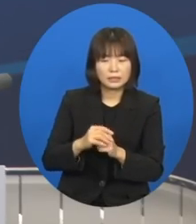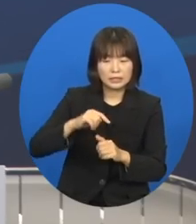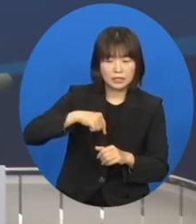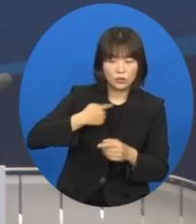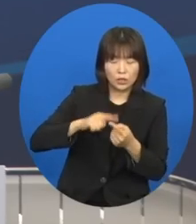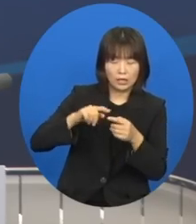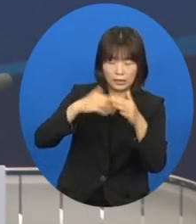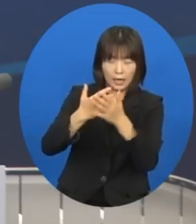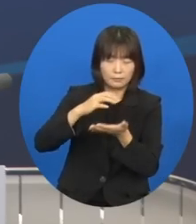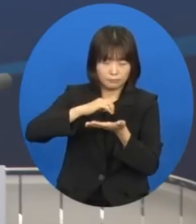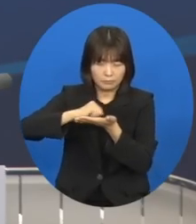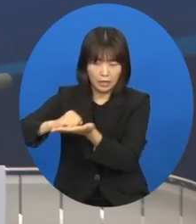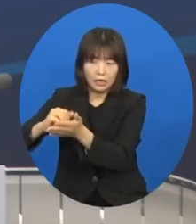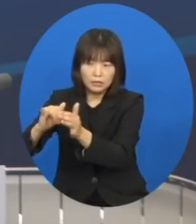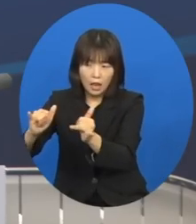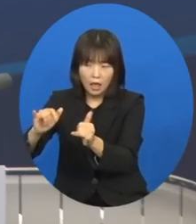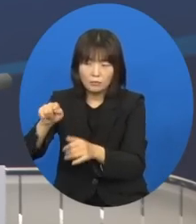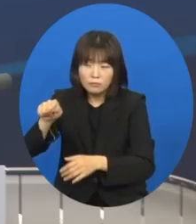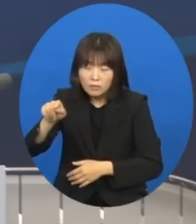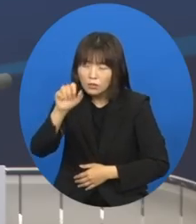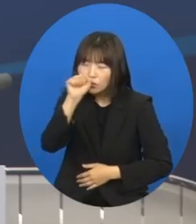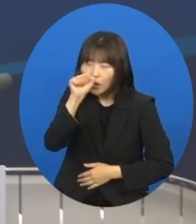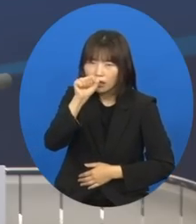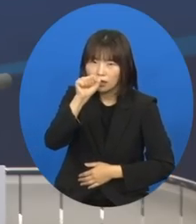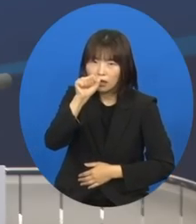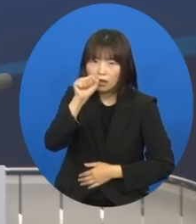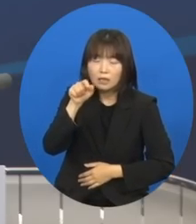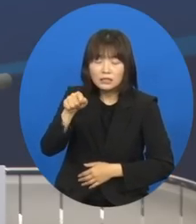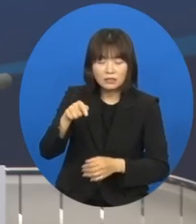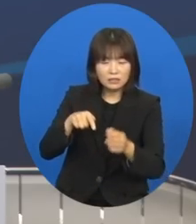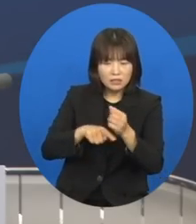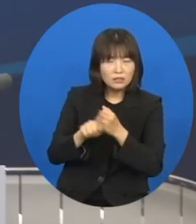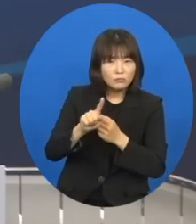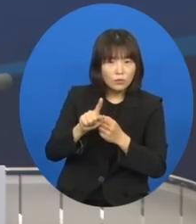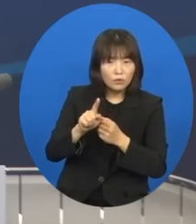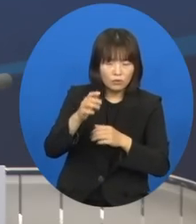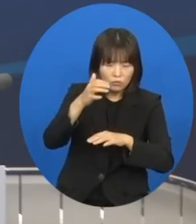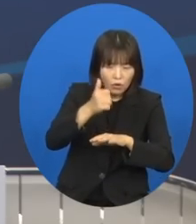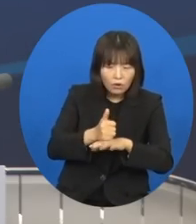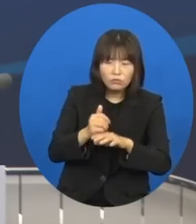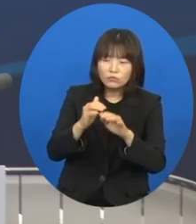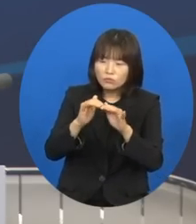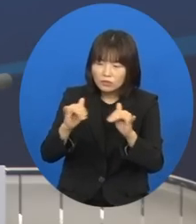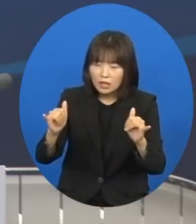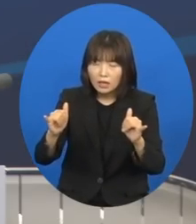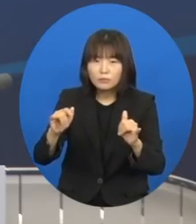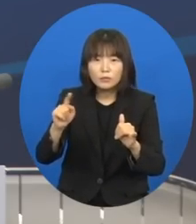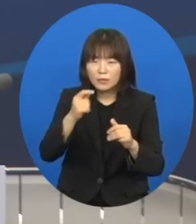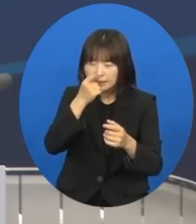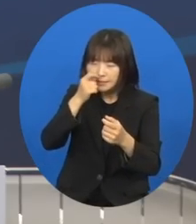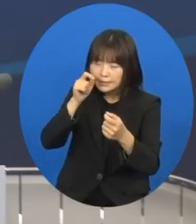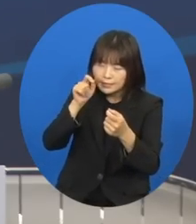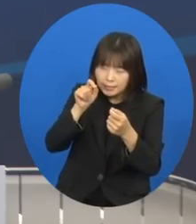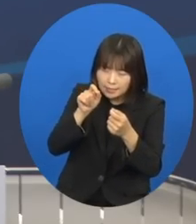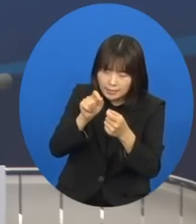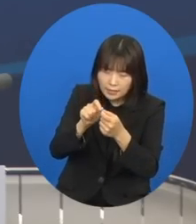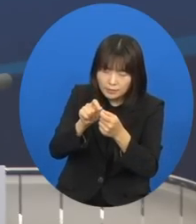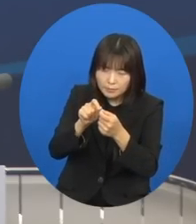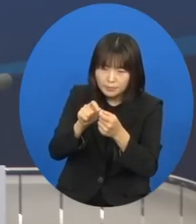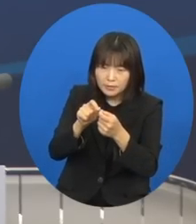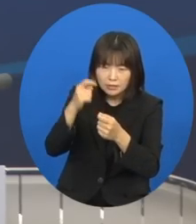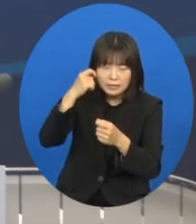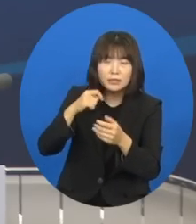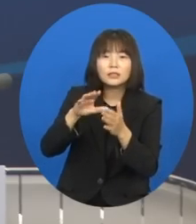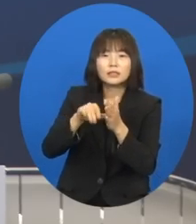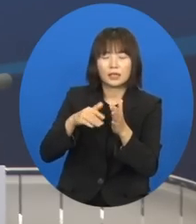이 말이 뭔 말이냐? 결국에 사람들은 친밀감을 형성할 때 내 모습 그대로,